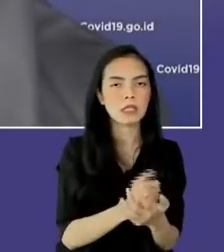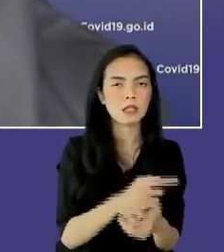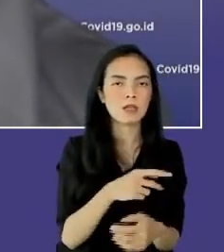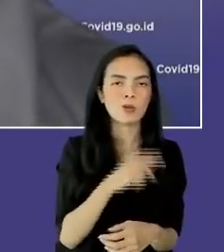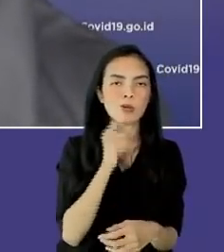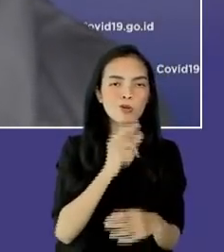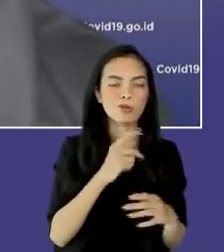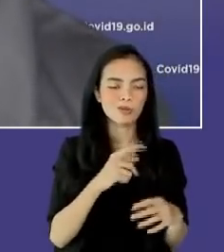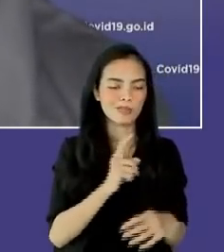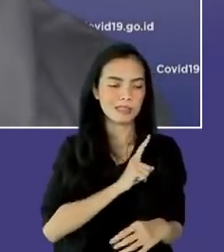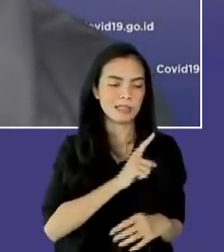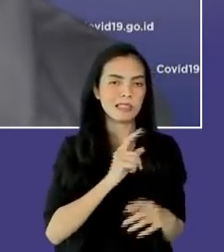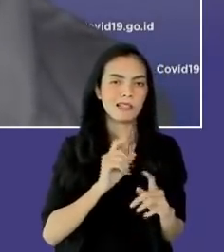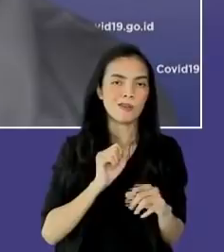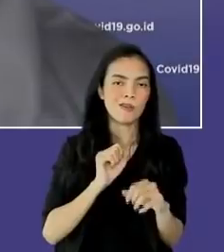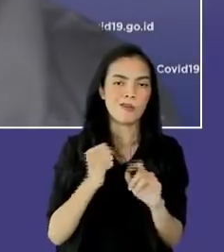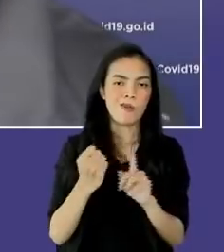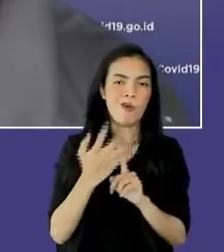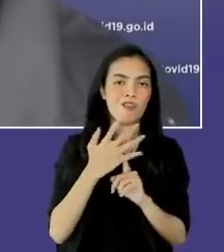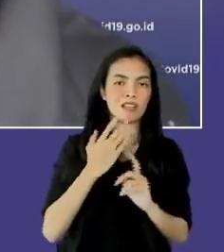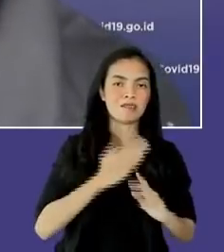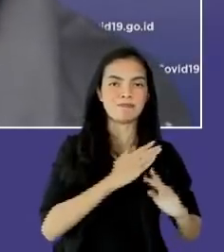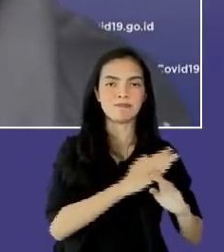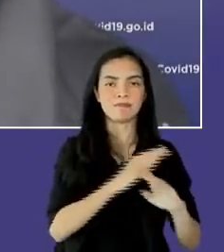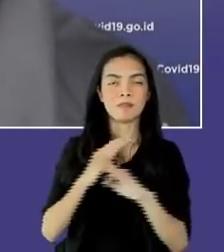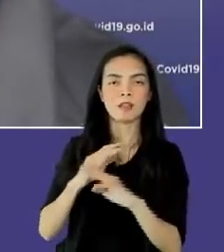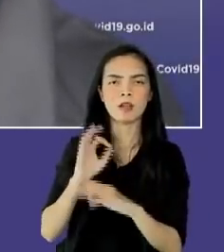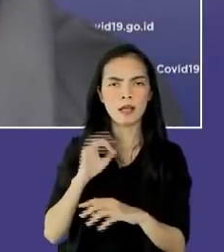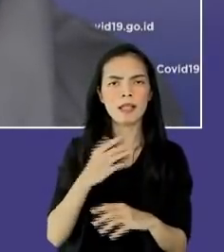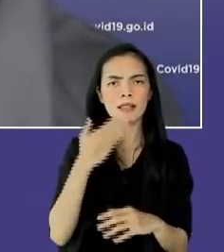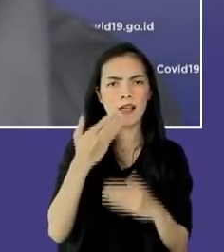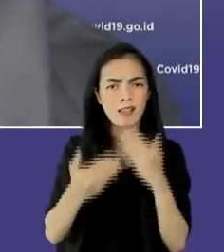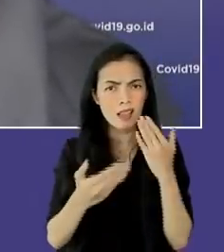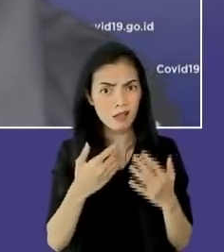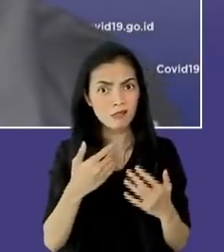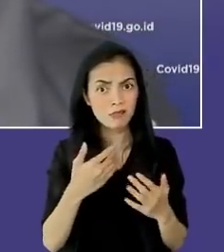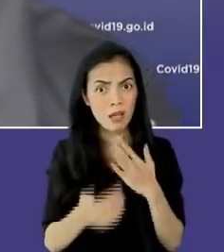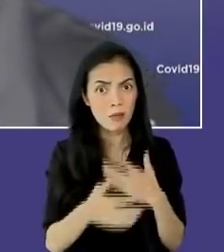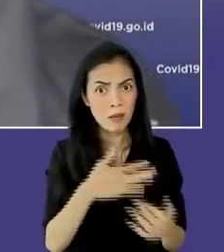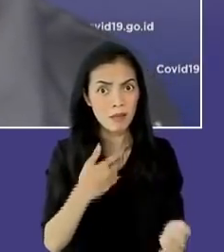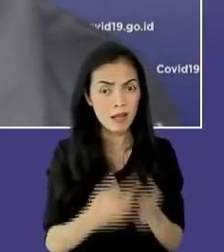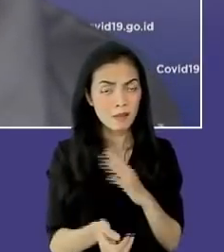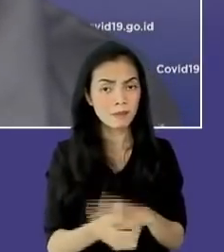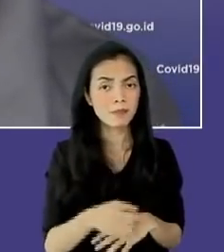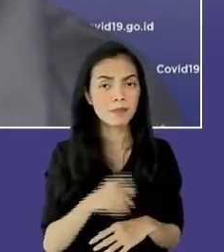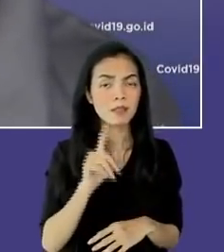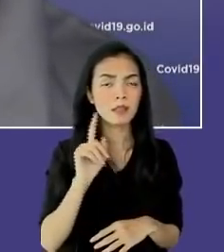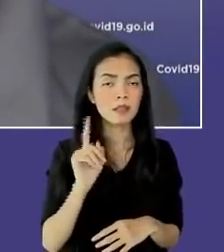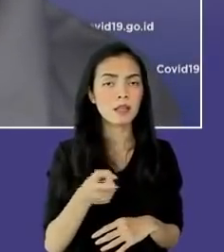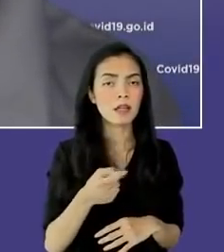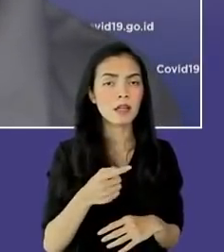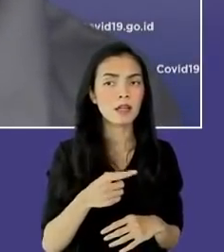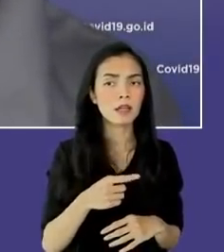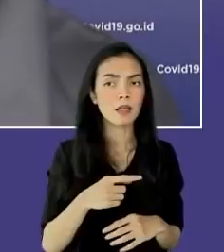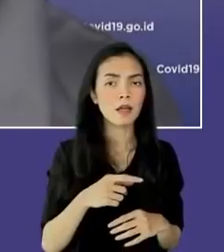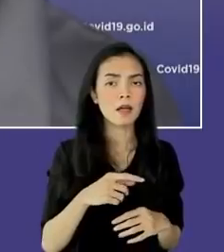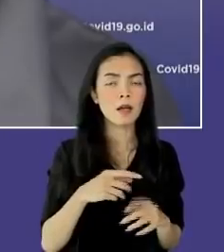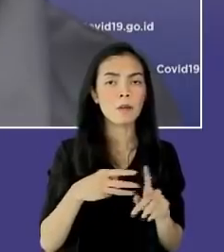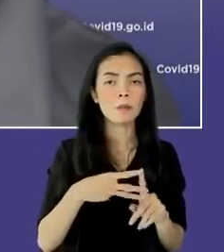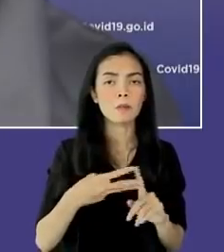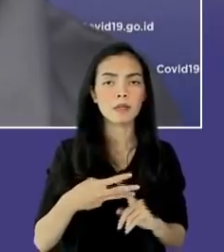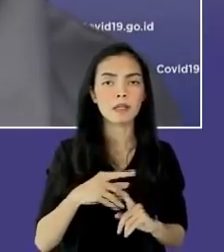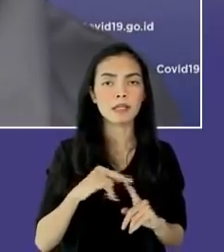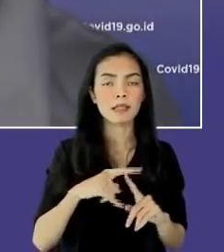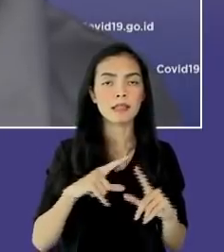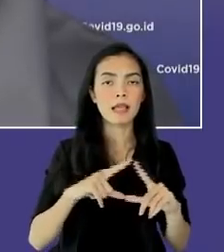baik untuk pencegahan kita semua. Tadi ada pertanyaan yang akan saya bahas, boleh ya Dokter Dewi ya? Ini dari